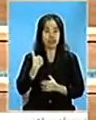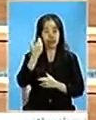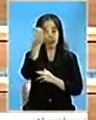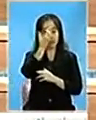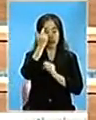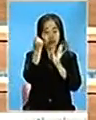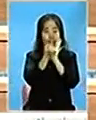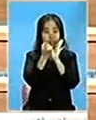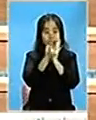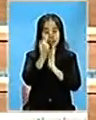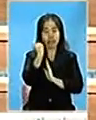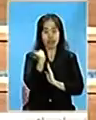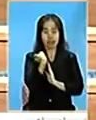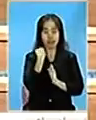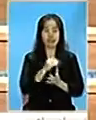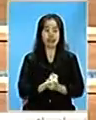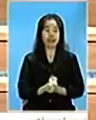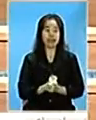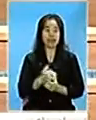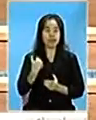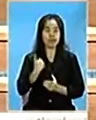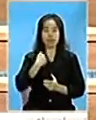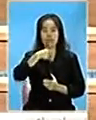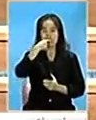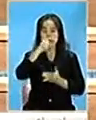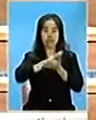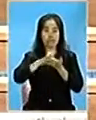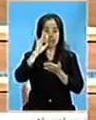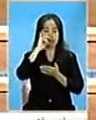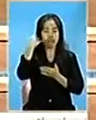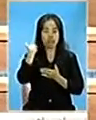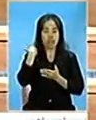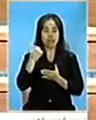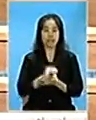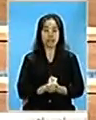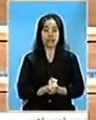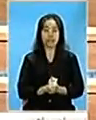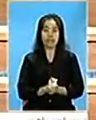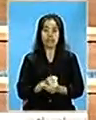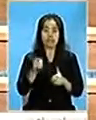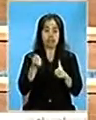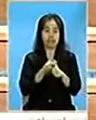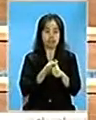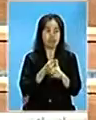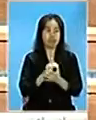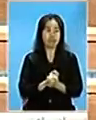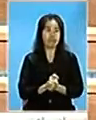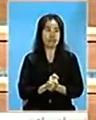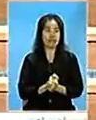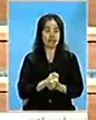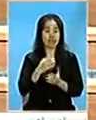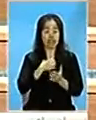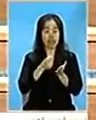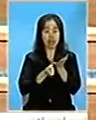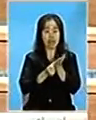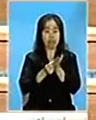าวเทียมพูดจาอย่างไรครับ1จะเปลี่ยนแปลงการปกคร